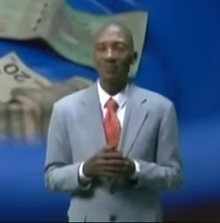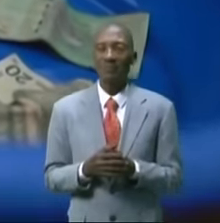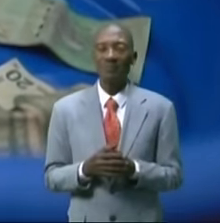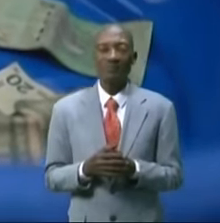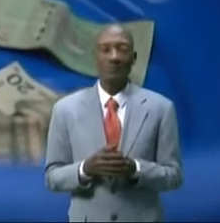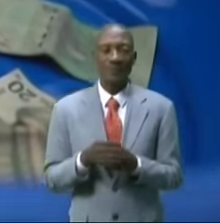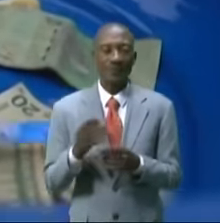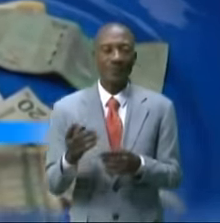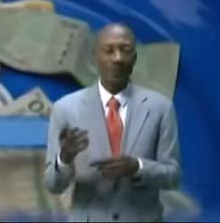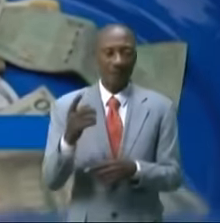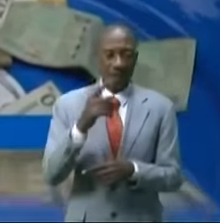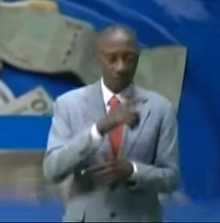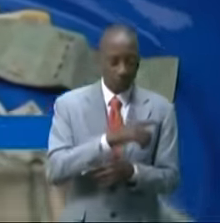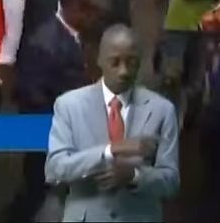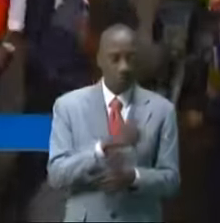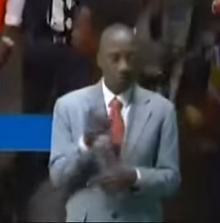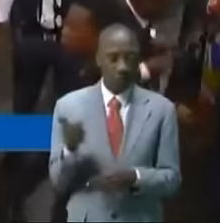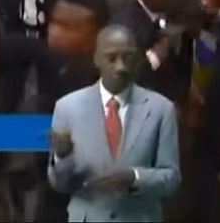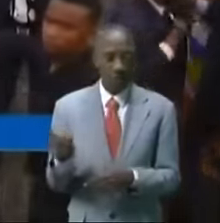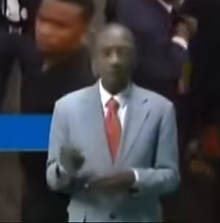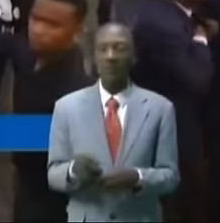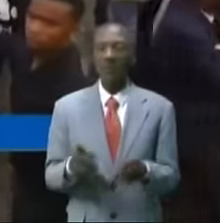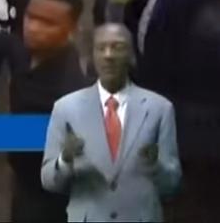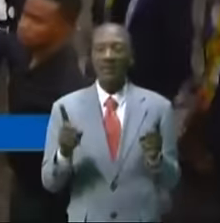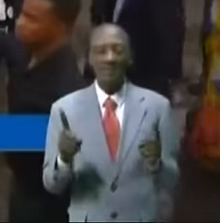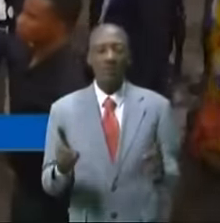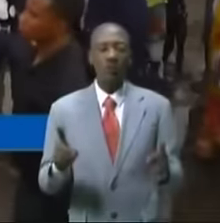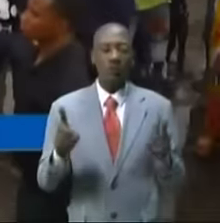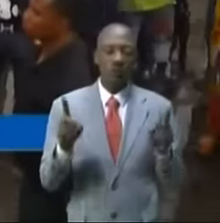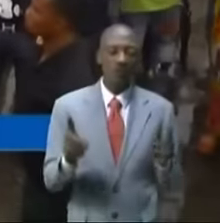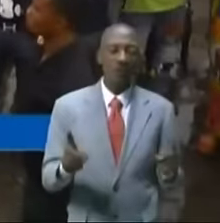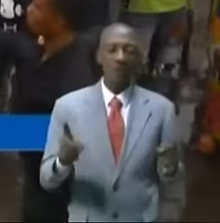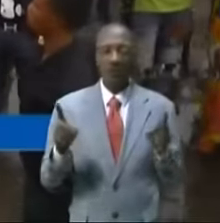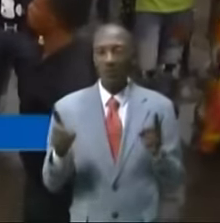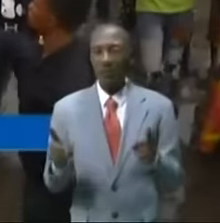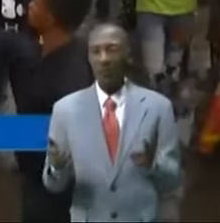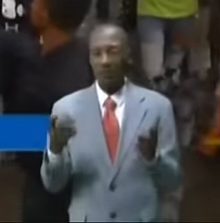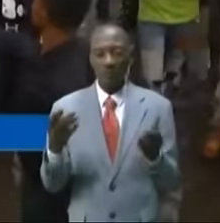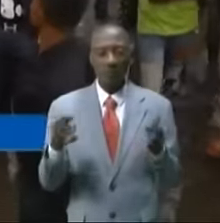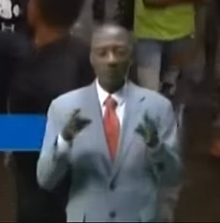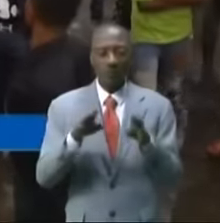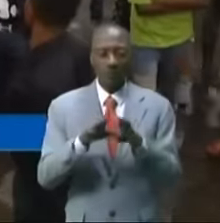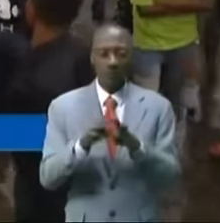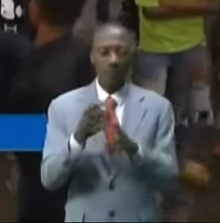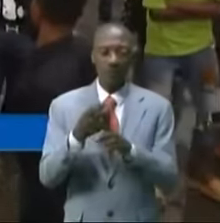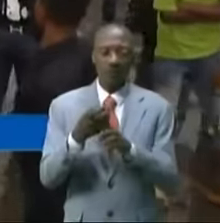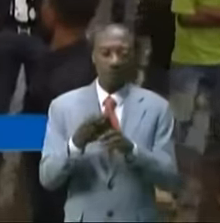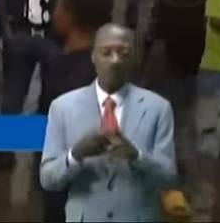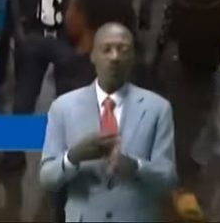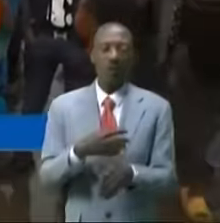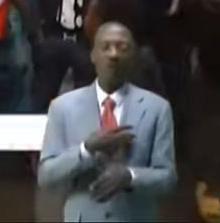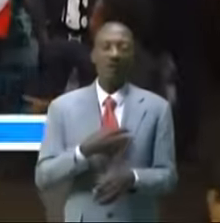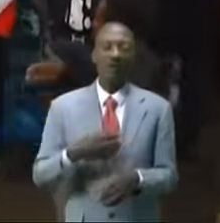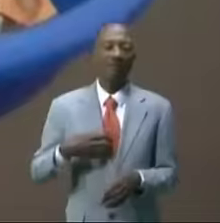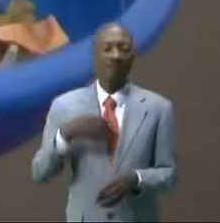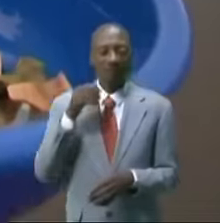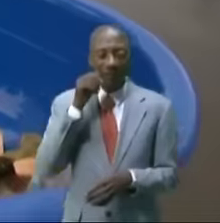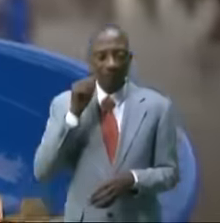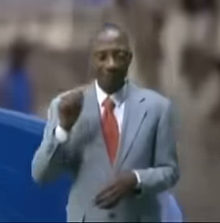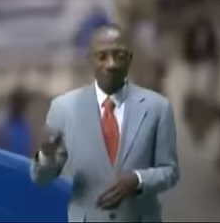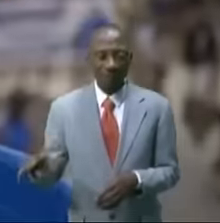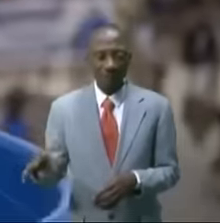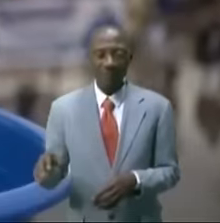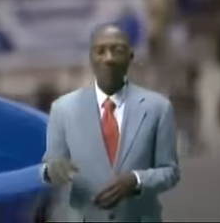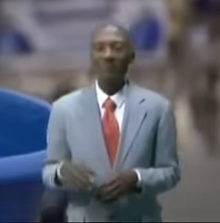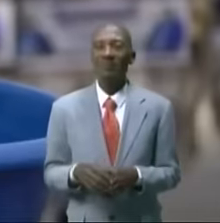journée a également été marquée par des discours marquant la clôture du mois de mars dédié aux droits de la femme, avec